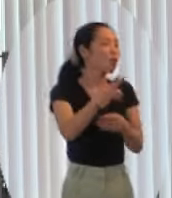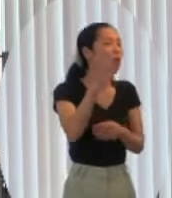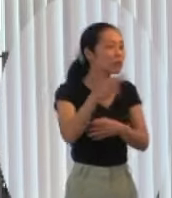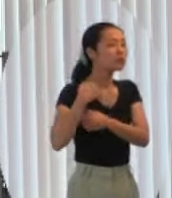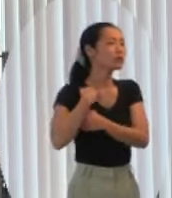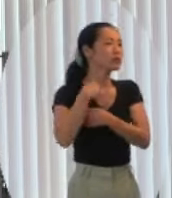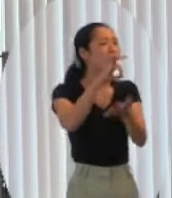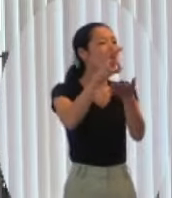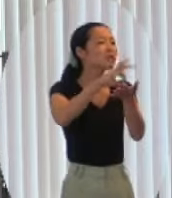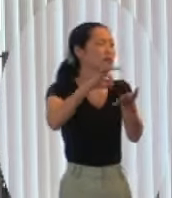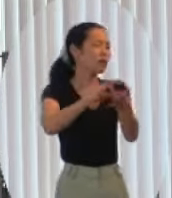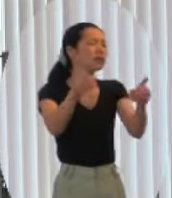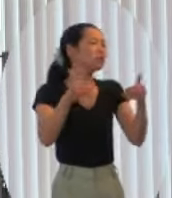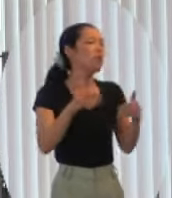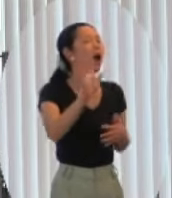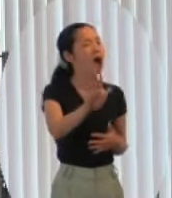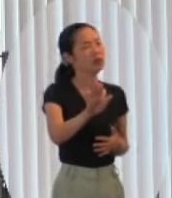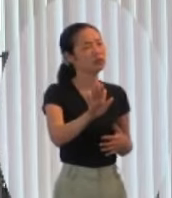ある人たちにとっては